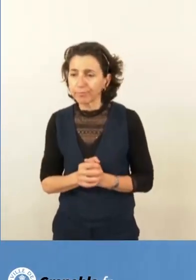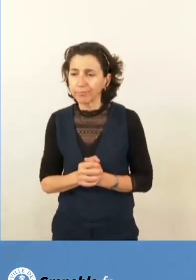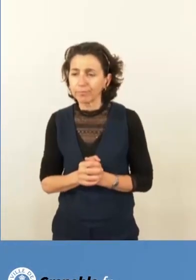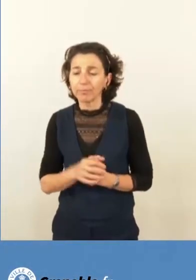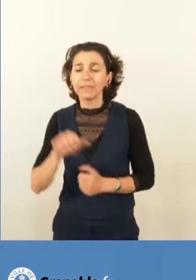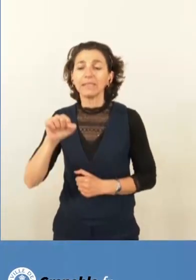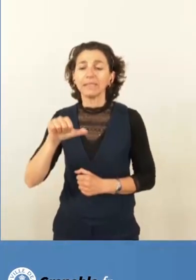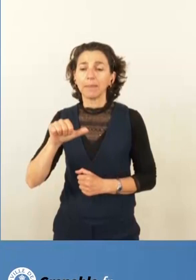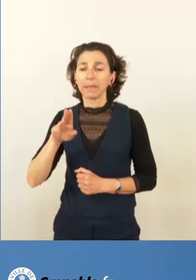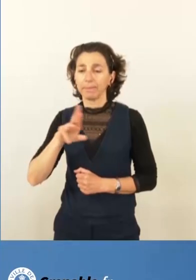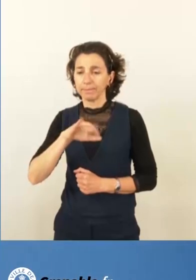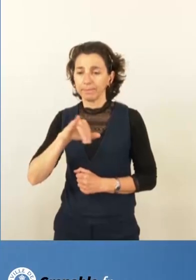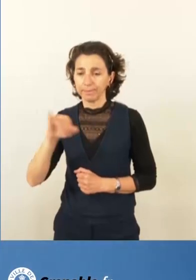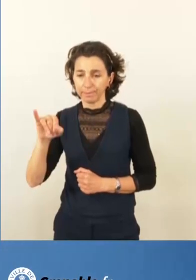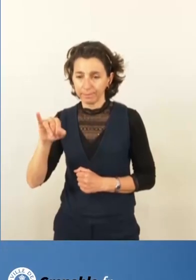ça brille